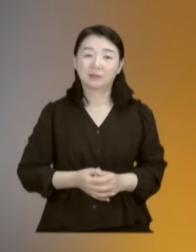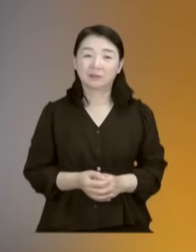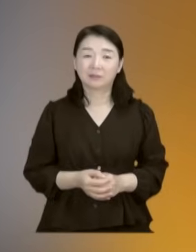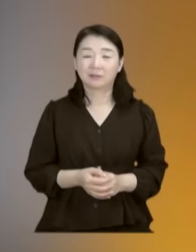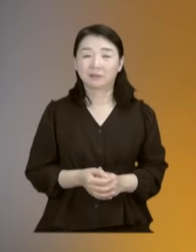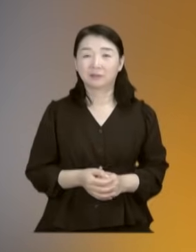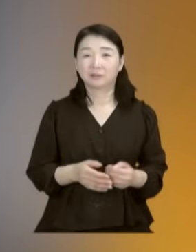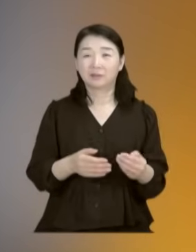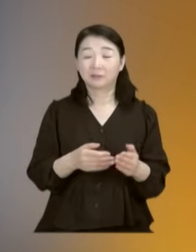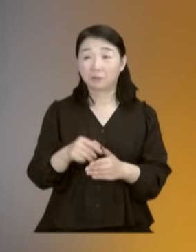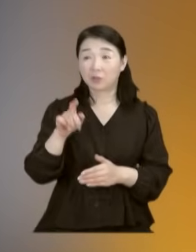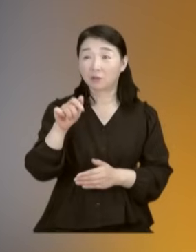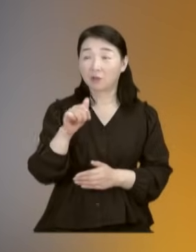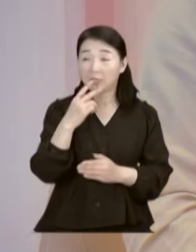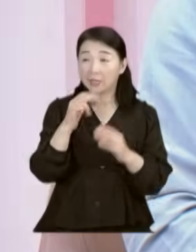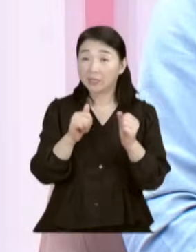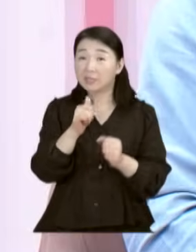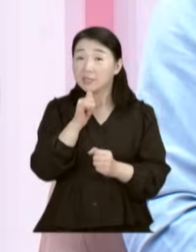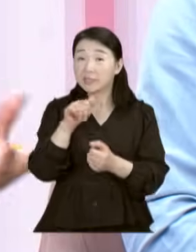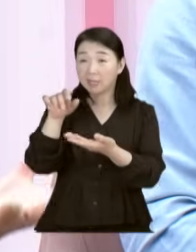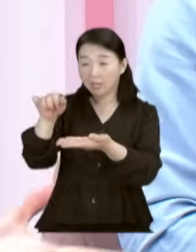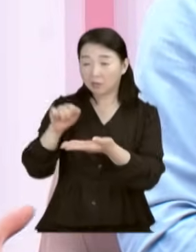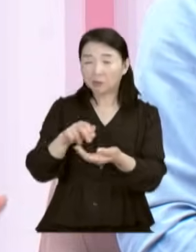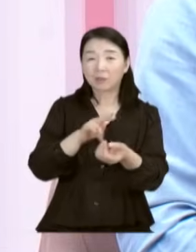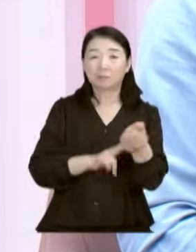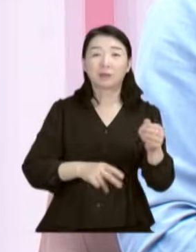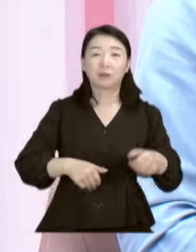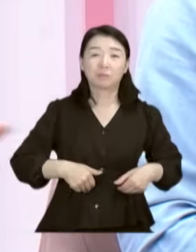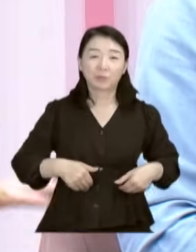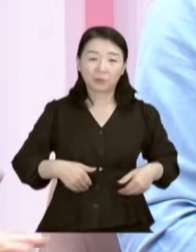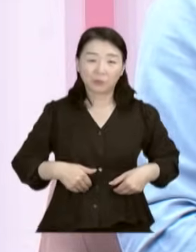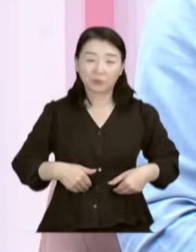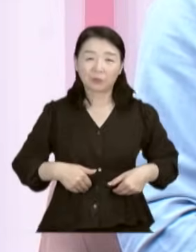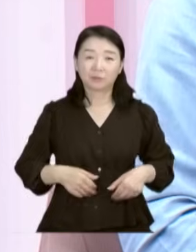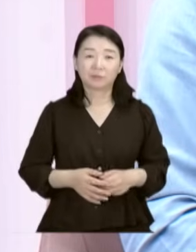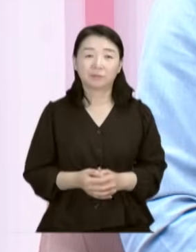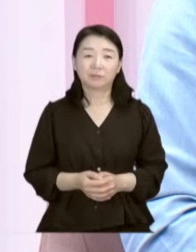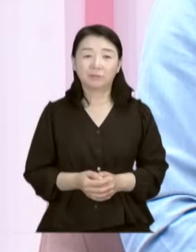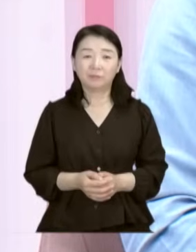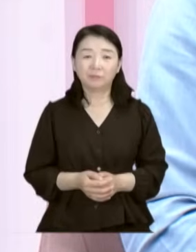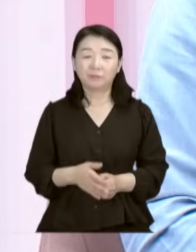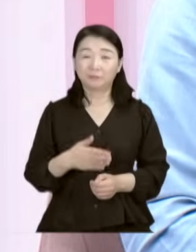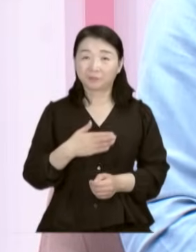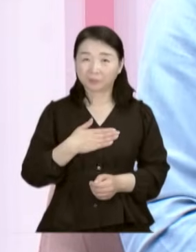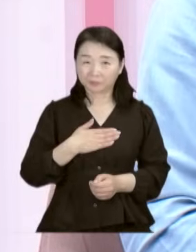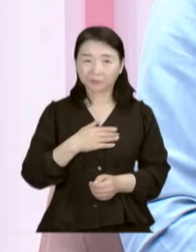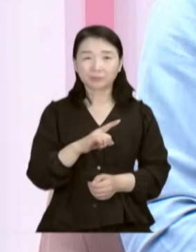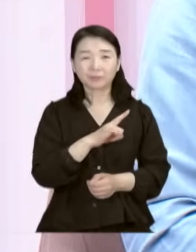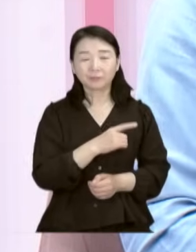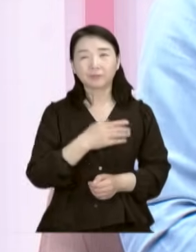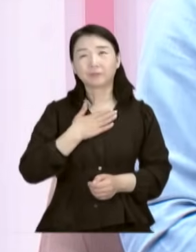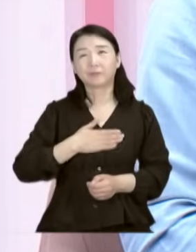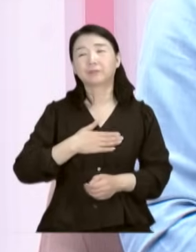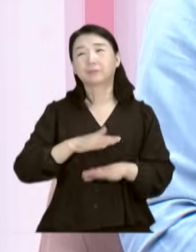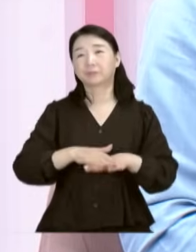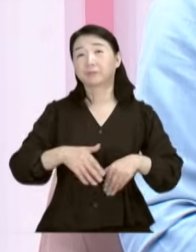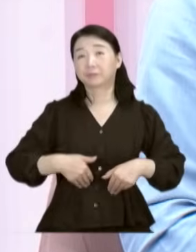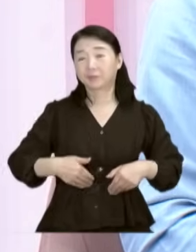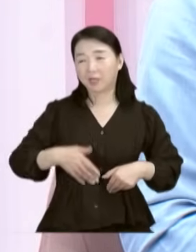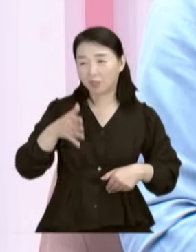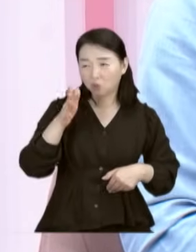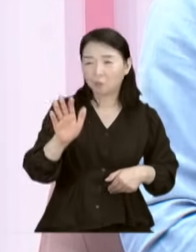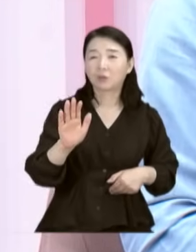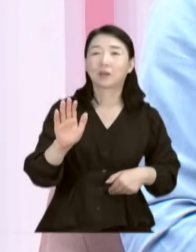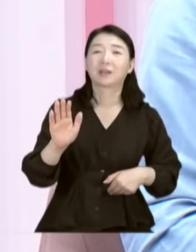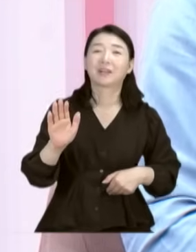제가 발인고 생두를 가져와서 저희가 이제 팔아야 되니까 유통을 해야 되니까 그러려면 내가 제일 잘 알아야 된다 내가 전문가가